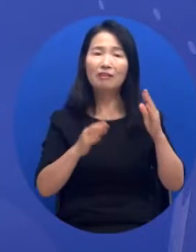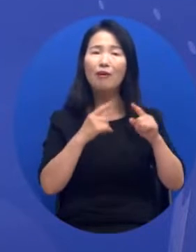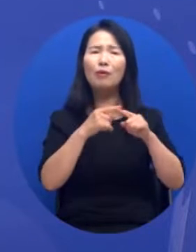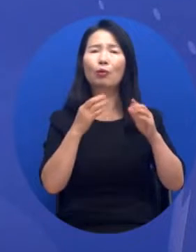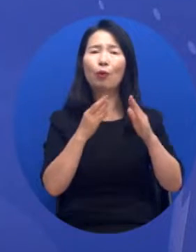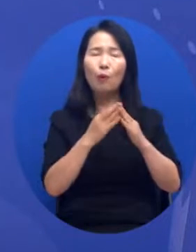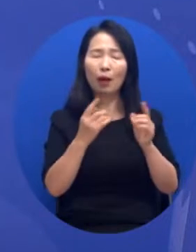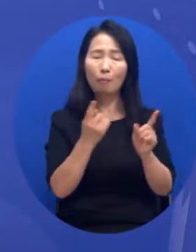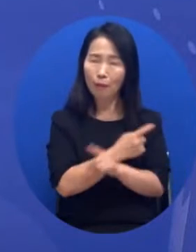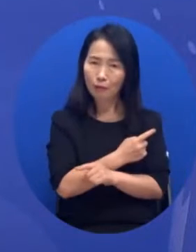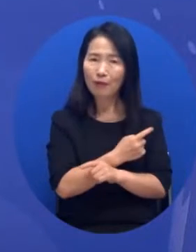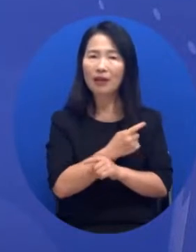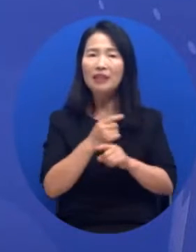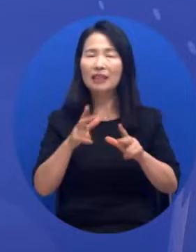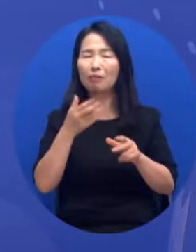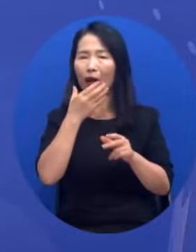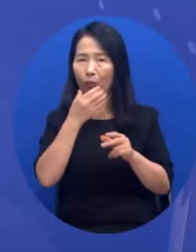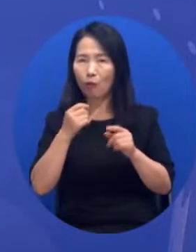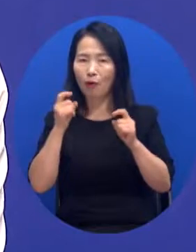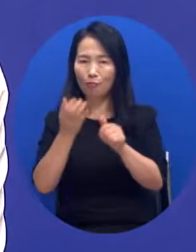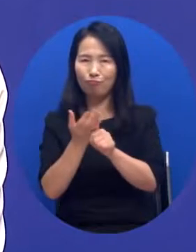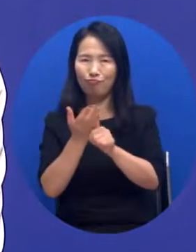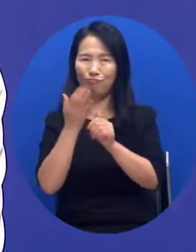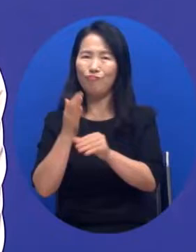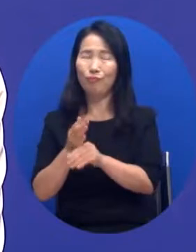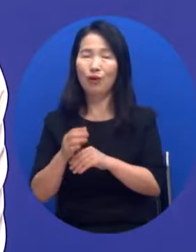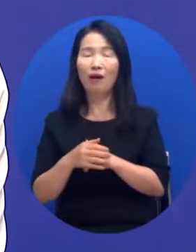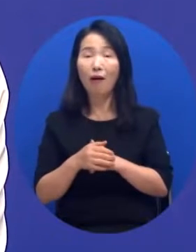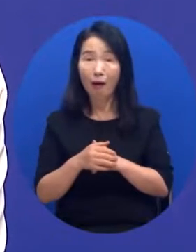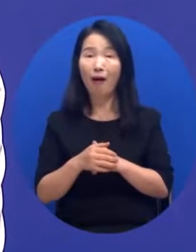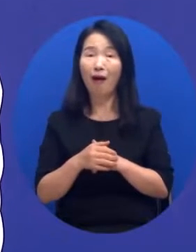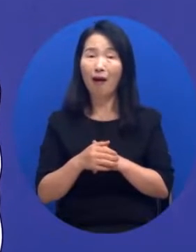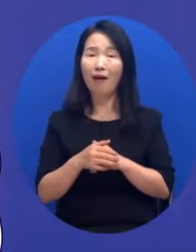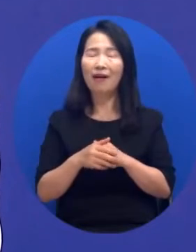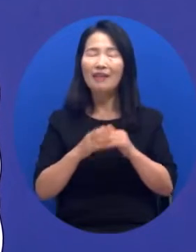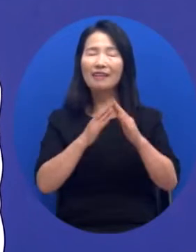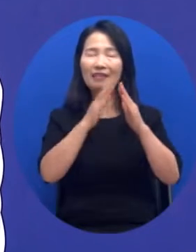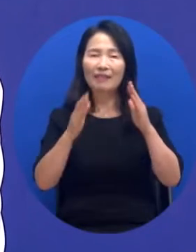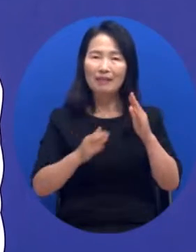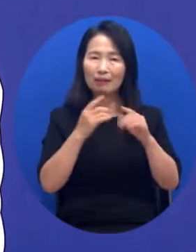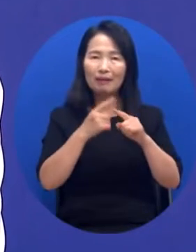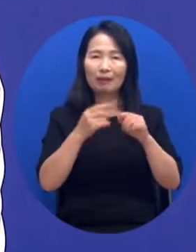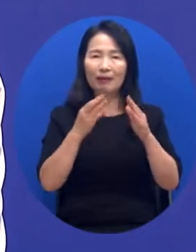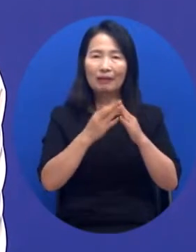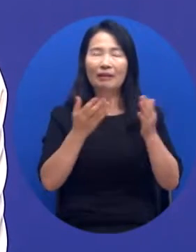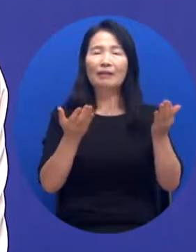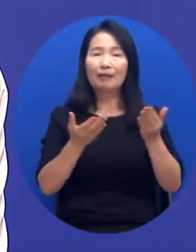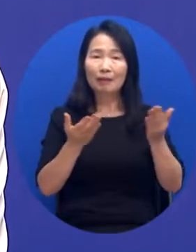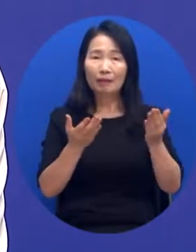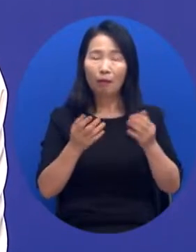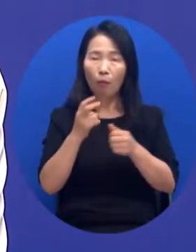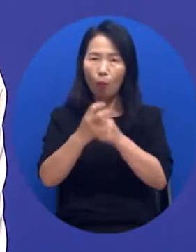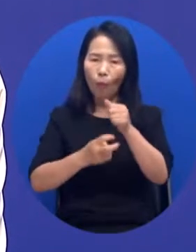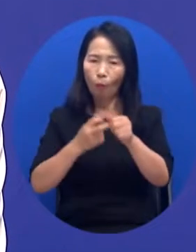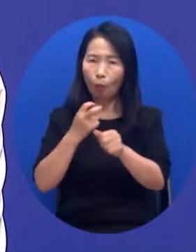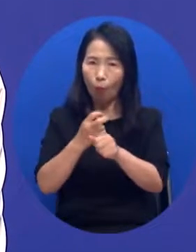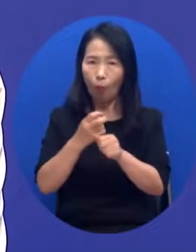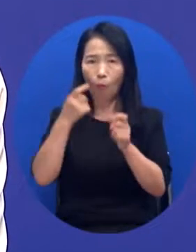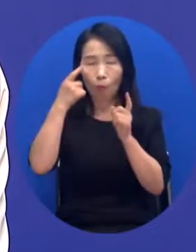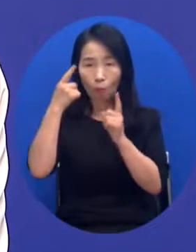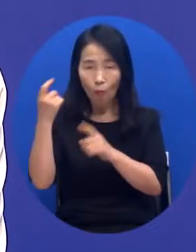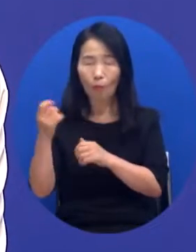지금 행복하게 목회하고 있습니다. 네. 네. 가정교회 사역이요. 말씀해 주신 것처럼 20주년이 된 걸로 알고 있는데요.